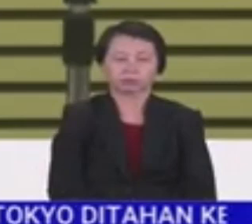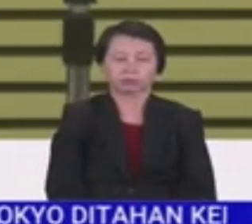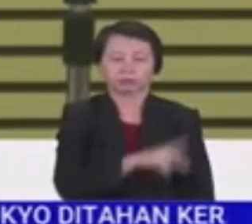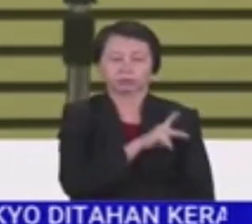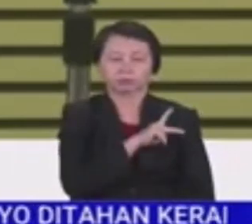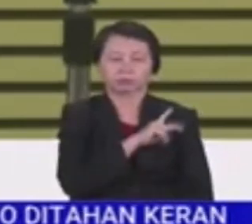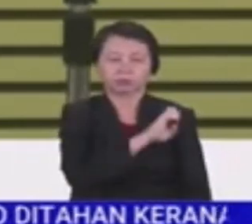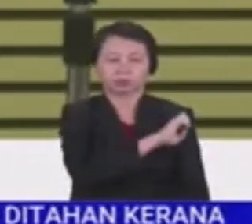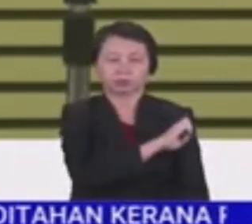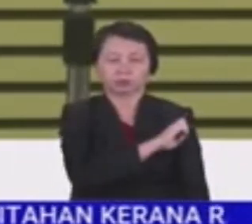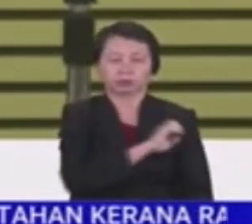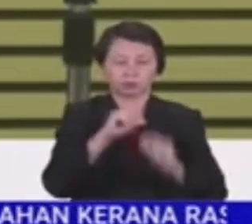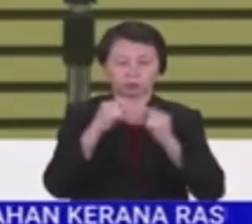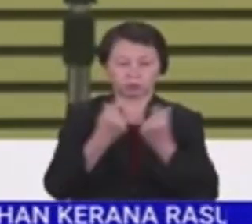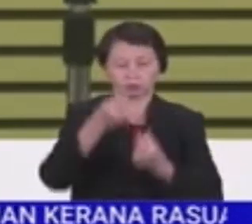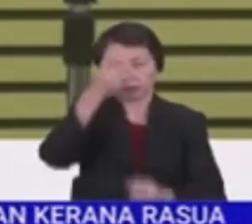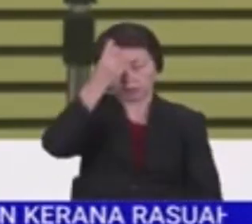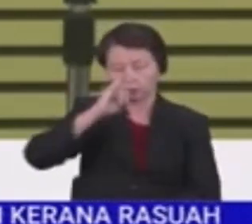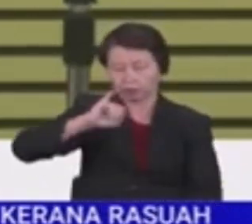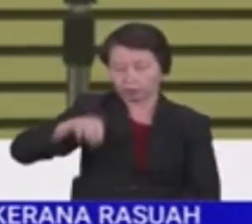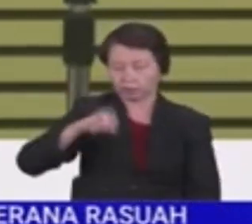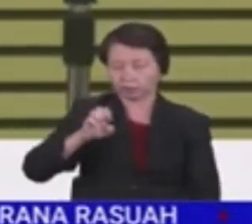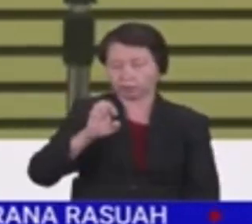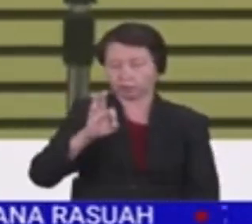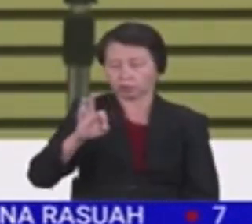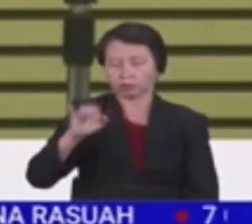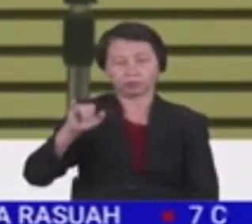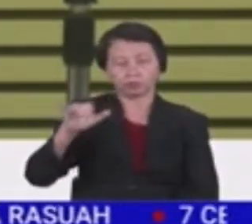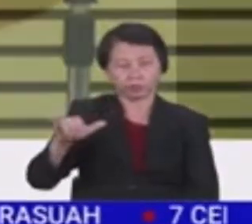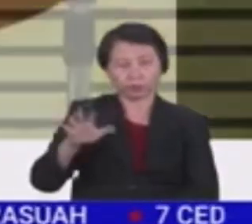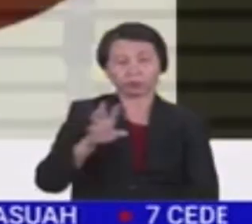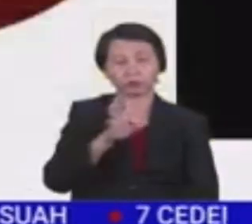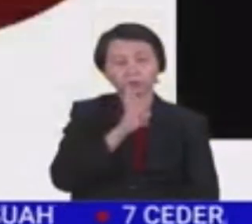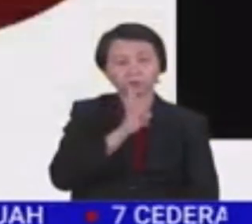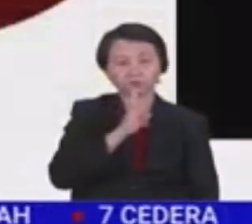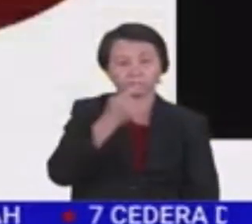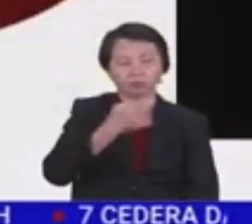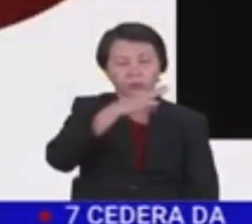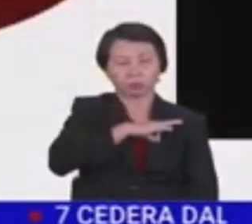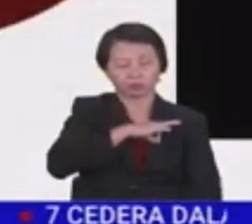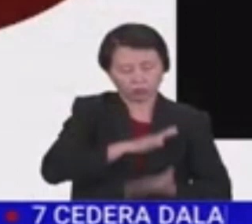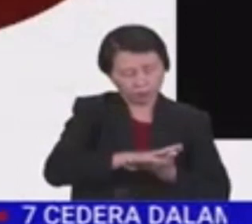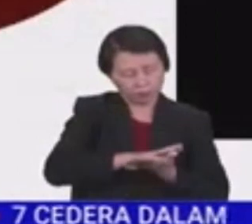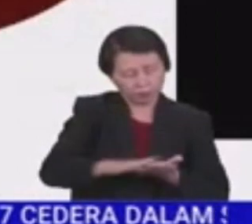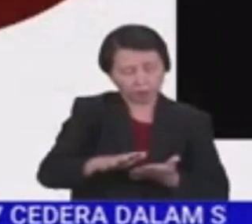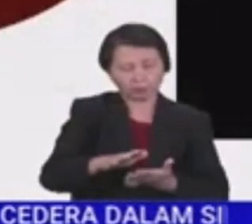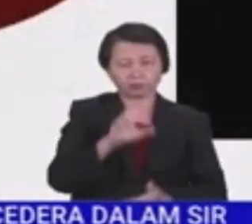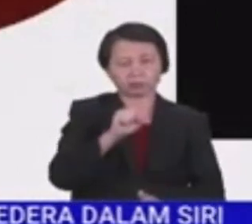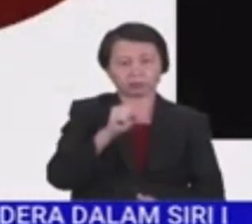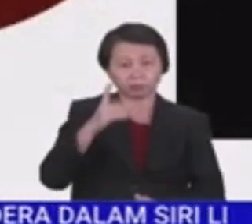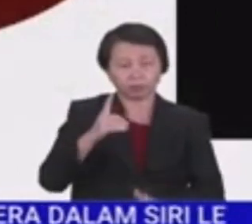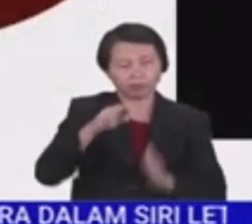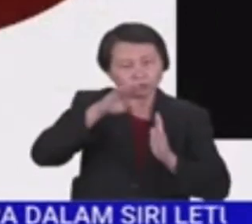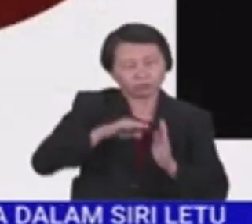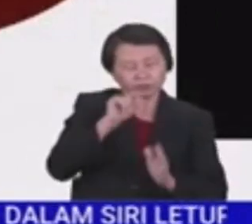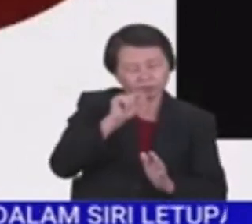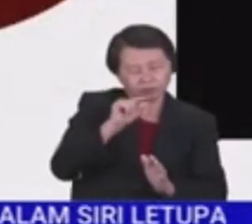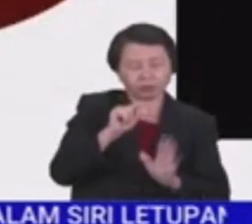Ketua Pegawai Eksekutif kumpulannya, Datuk Jeffrey Salim Davidson menyatakan untung bersih kumpulan itu turun